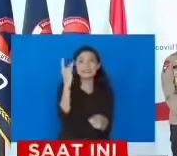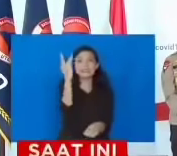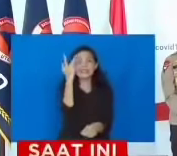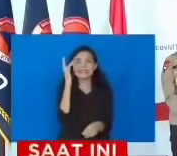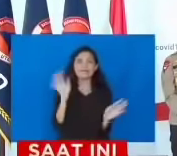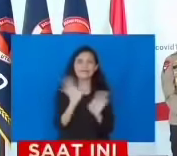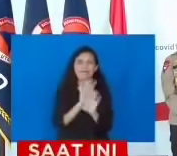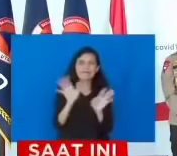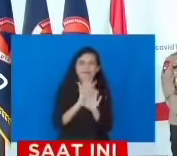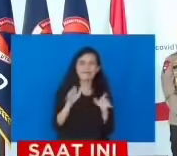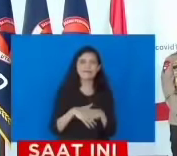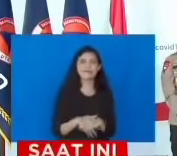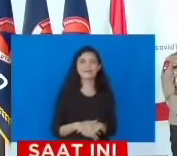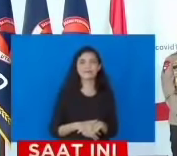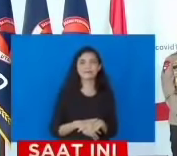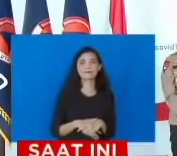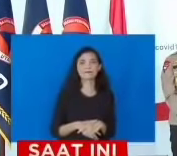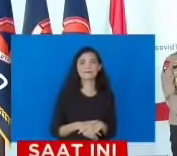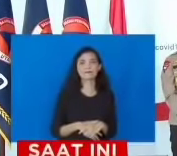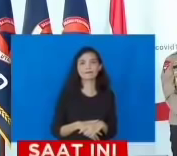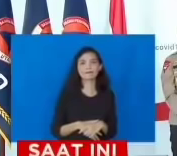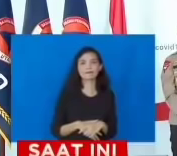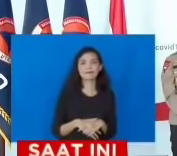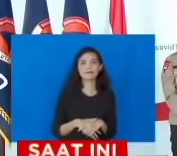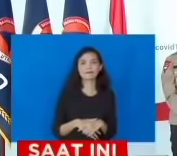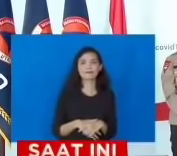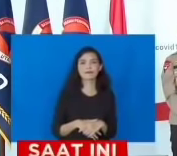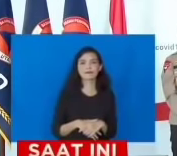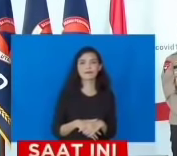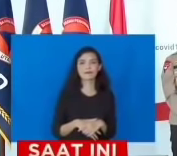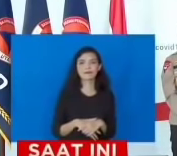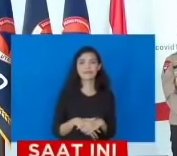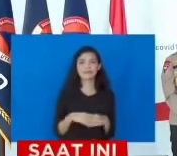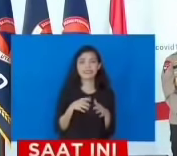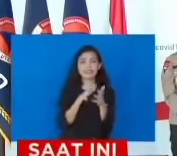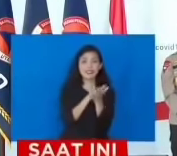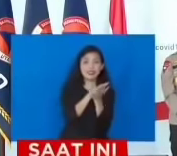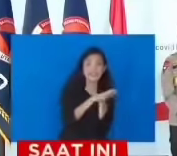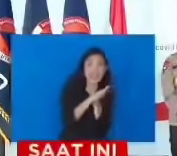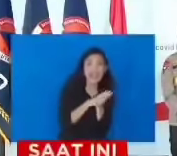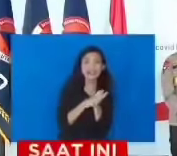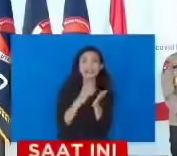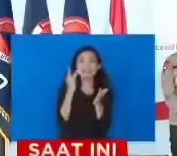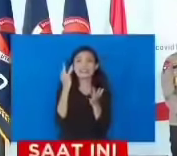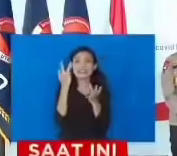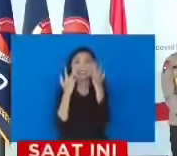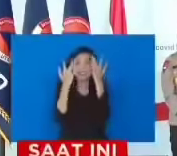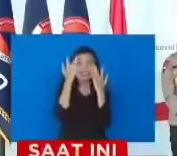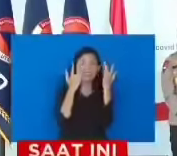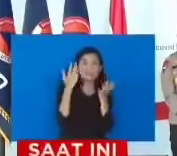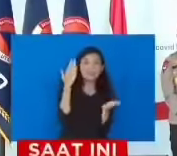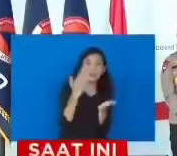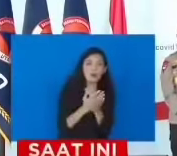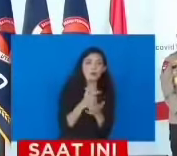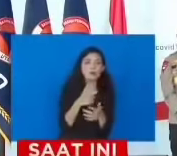mata. Ini adalah rute-rute yang paling klasik untuk infeksi penyakit ini.